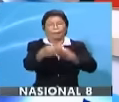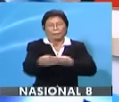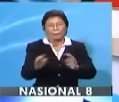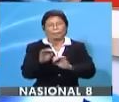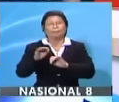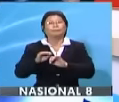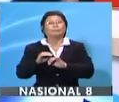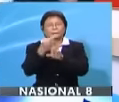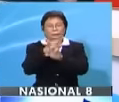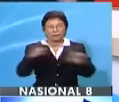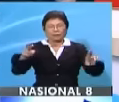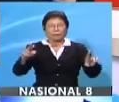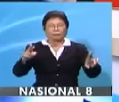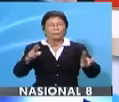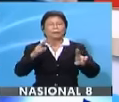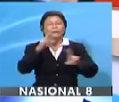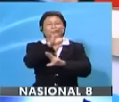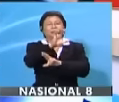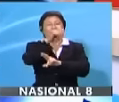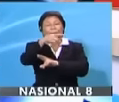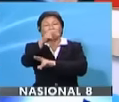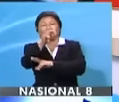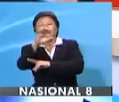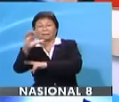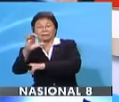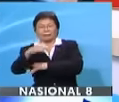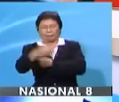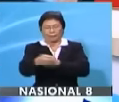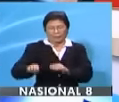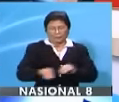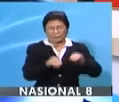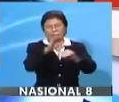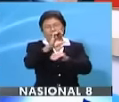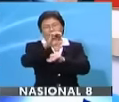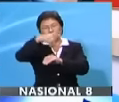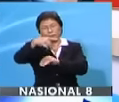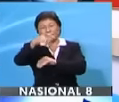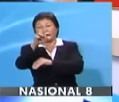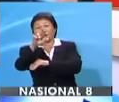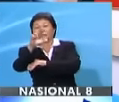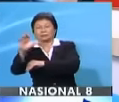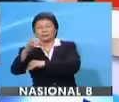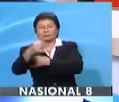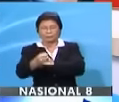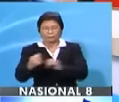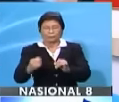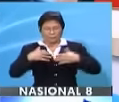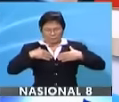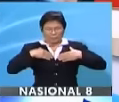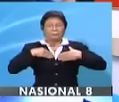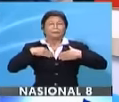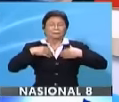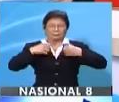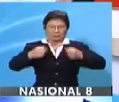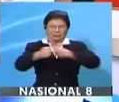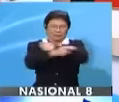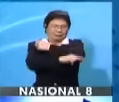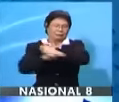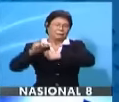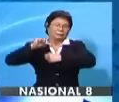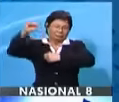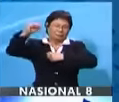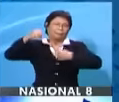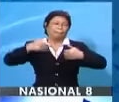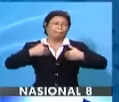Respons Kebangsaan CPRC. Juga bilik gerakan di CPRC Jabatan Kesihatan Negeri Sabah.